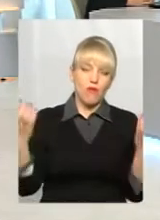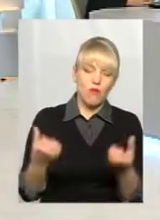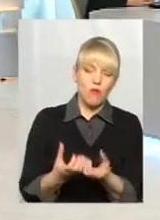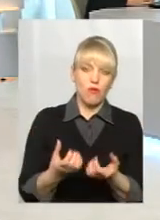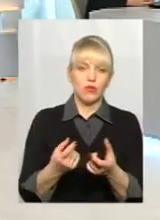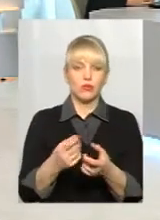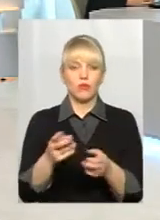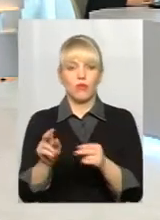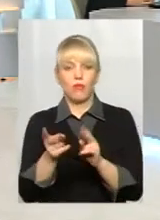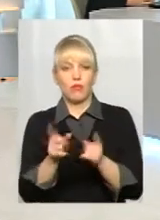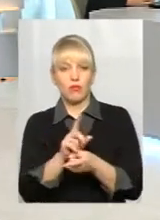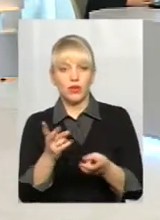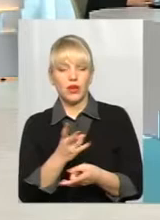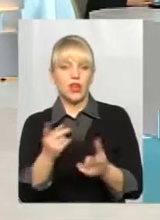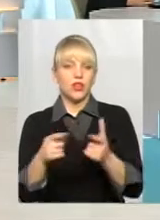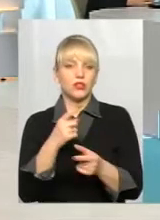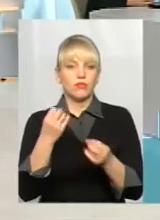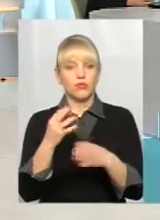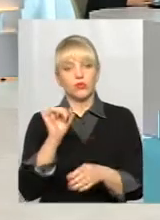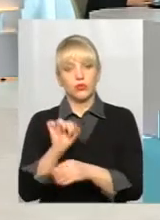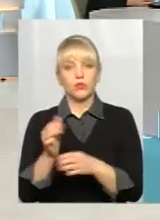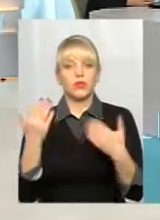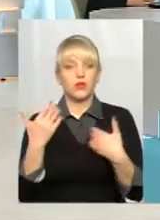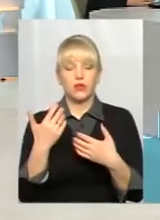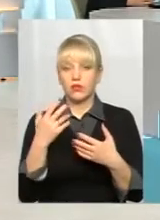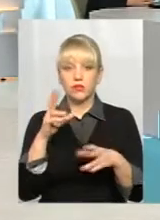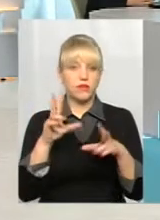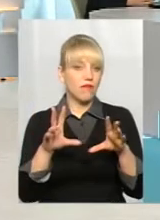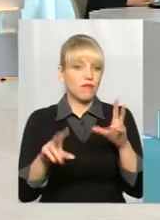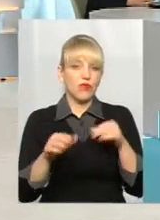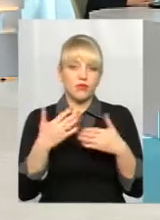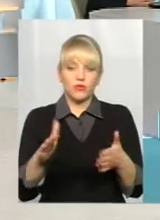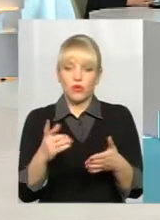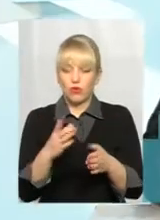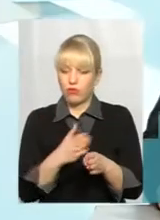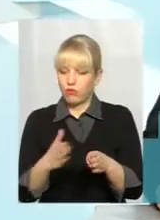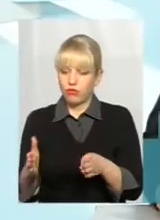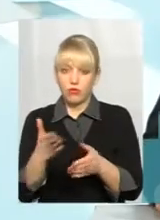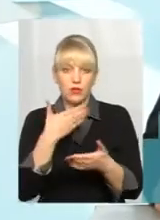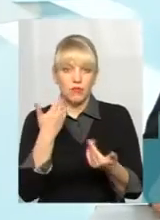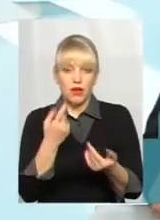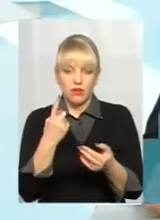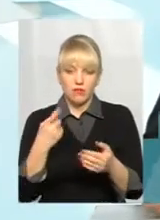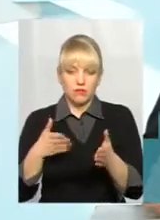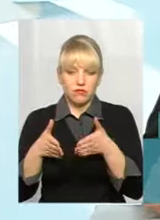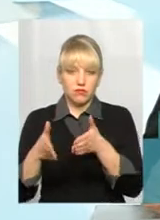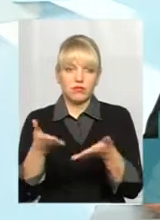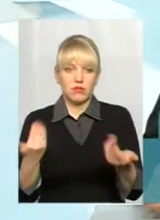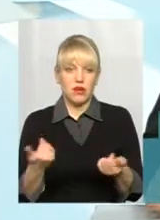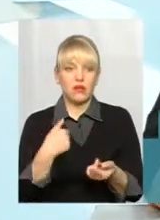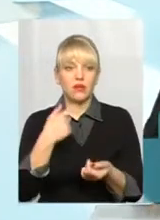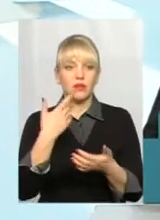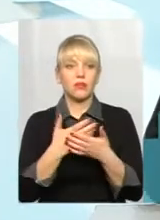зупинився. Рахуйте, одної полоси вже нема. Ну, я бачу, як їхати десь то на Одесу, куди ми